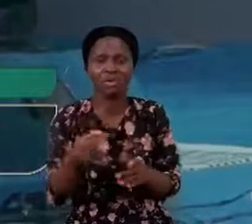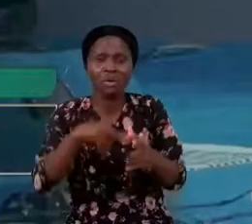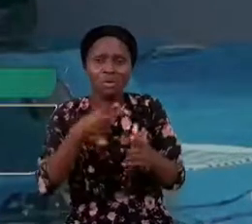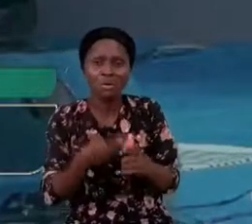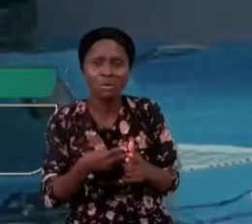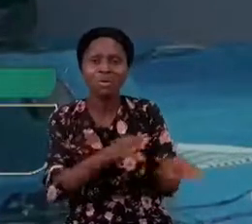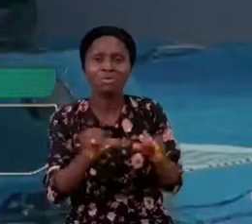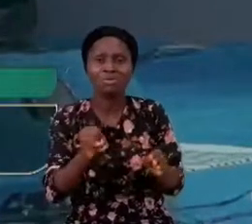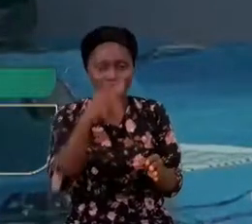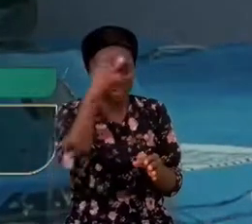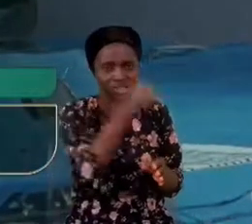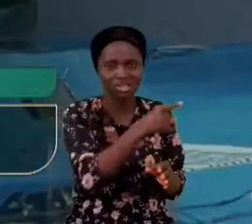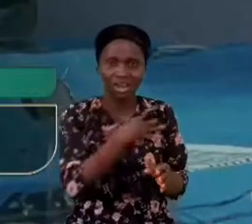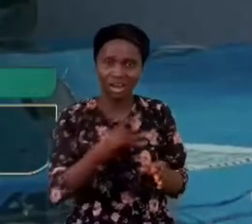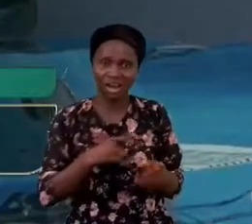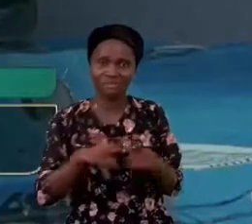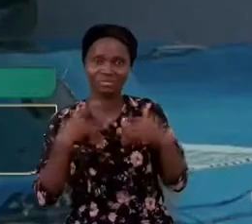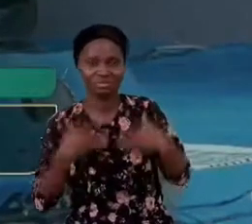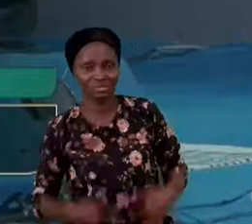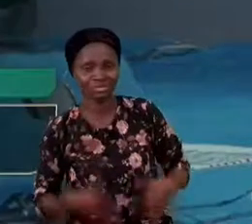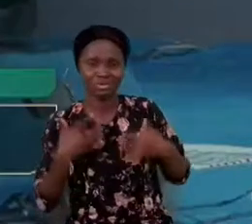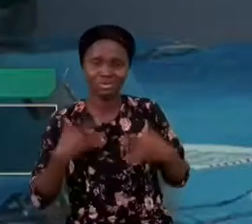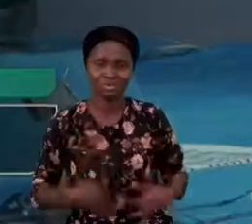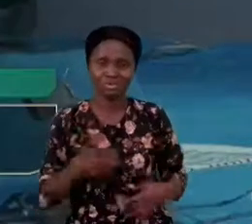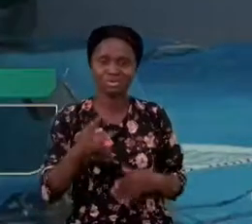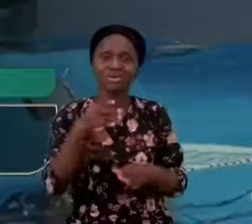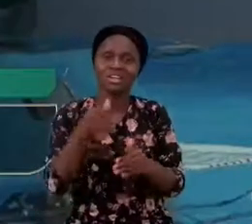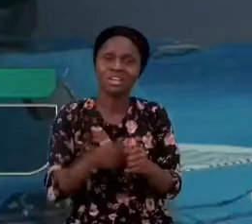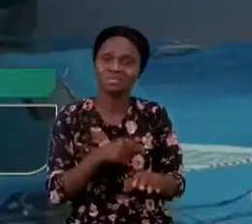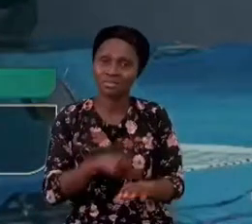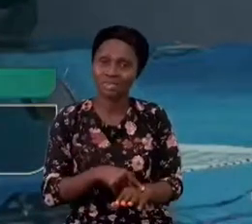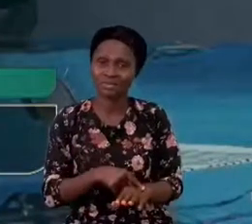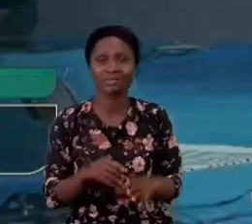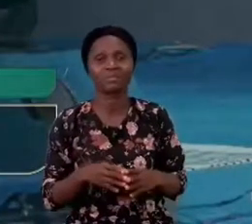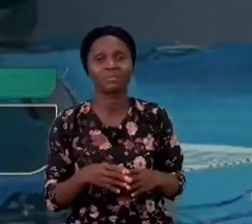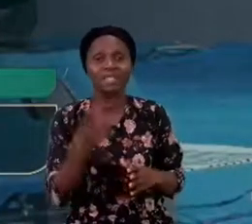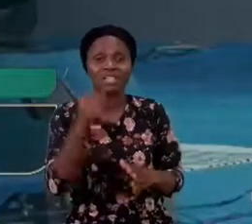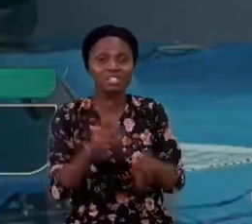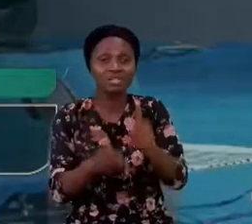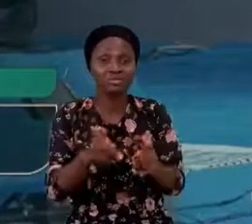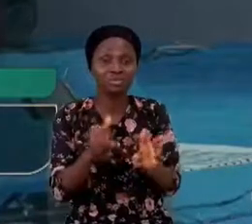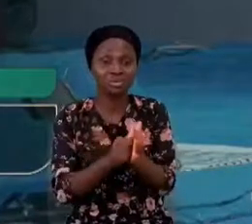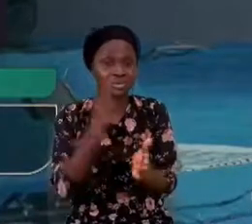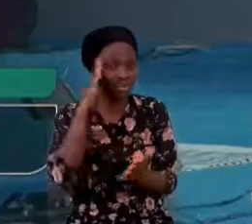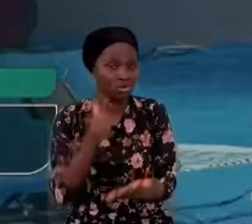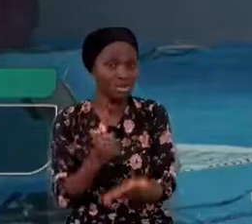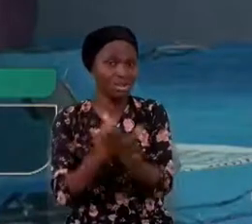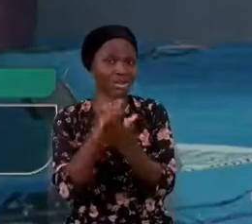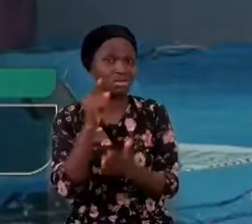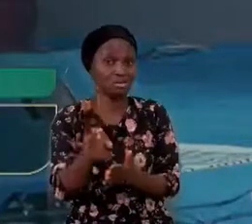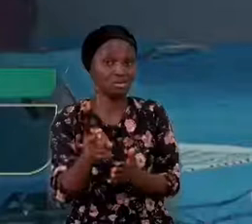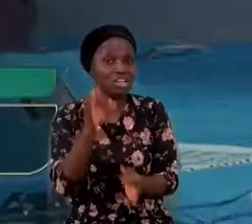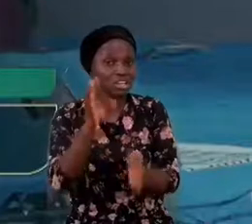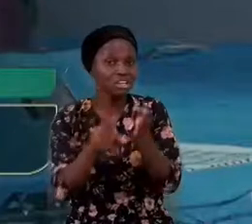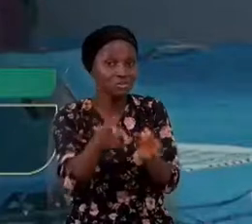tes amis, ceux-là qui vont t'aider. Quand tu veux avoir un ami, ton ami maintenant, un ami qui va continuer, un ami